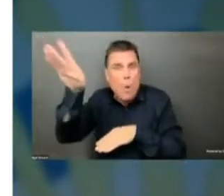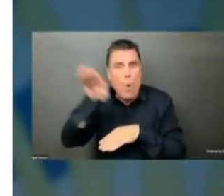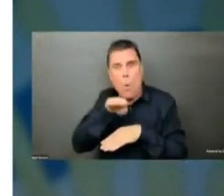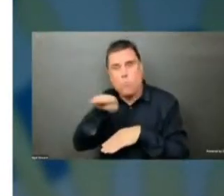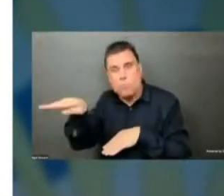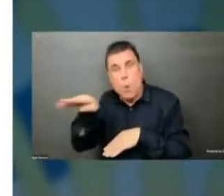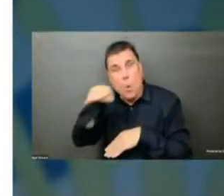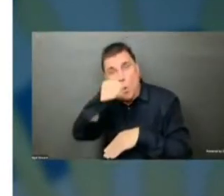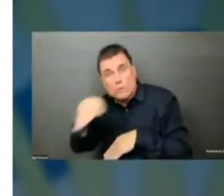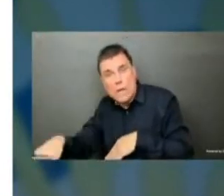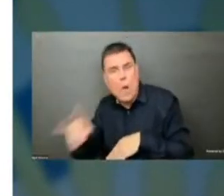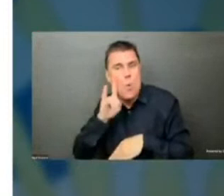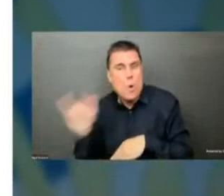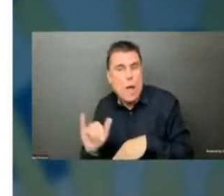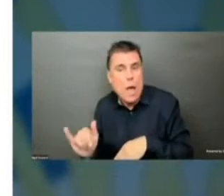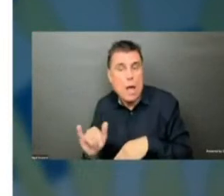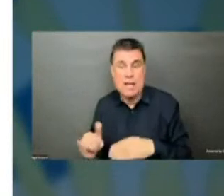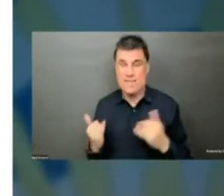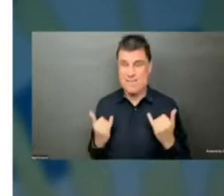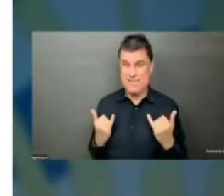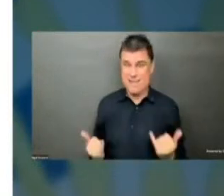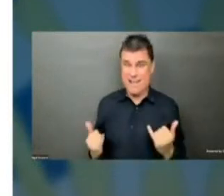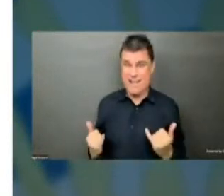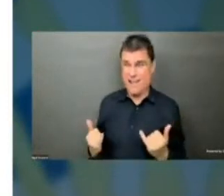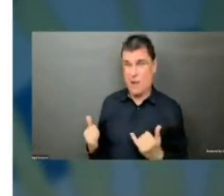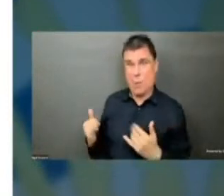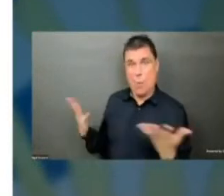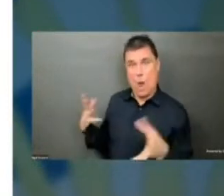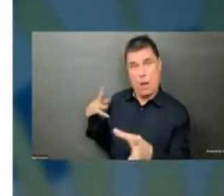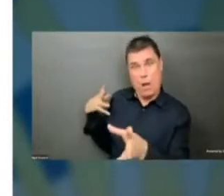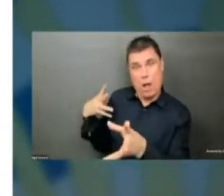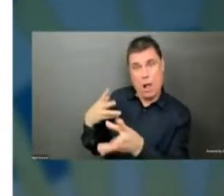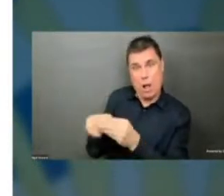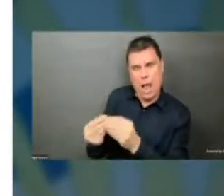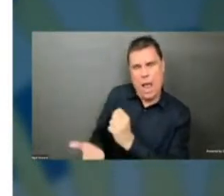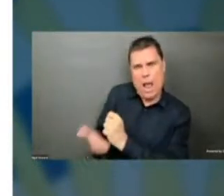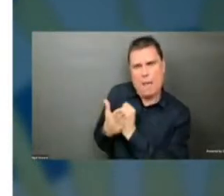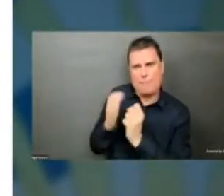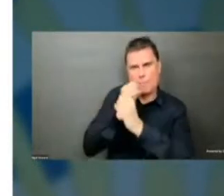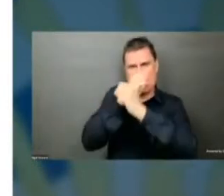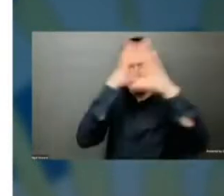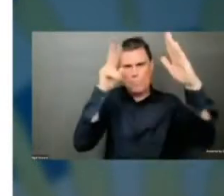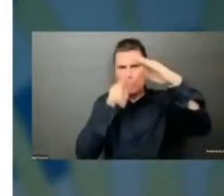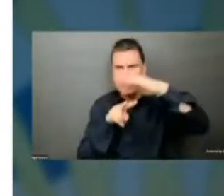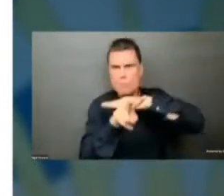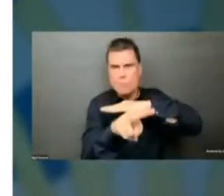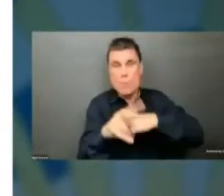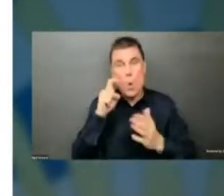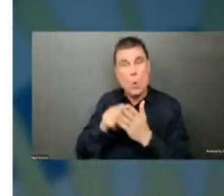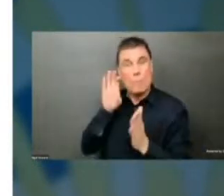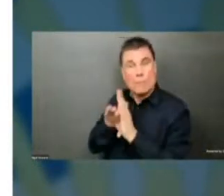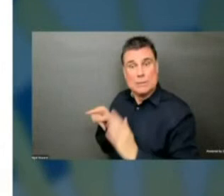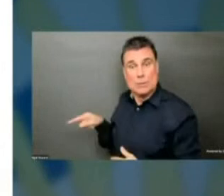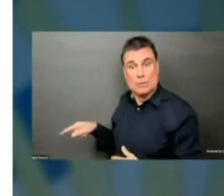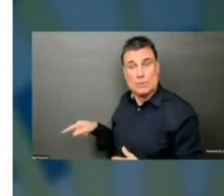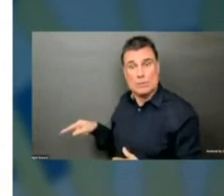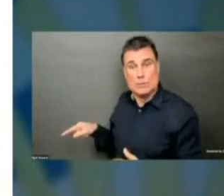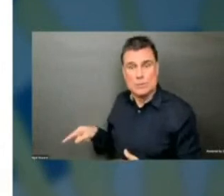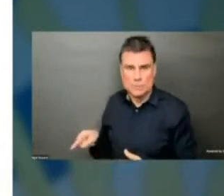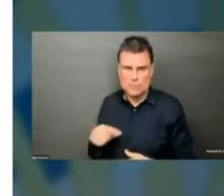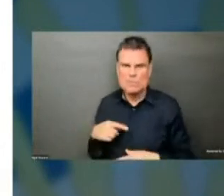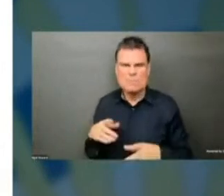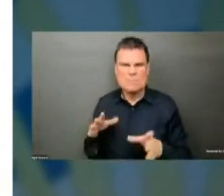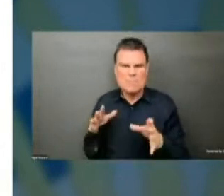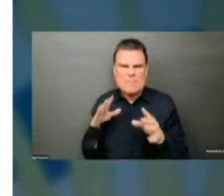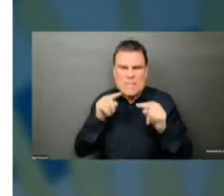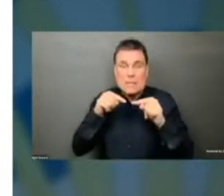a 现在按 figure 照 that 现 will 在 be 这个 familiar. 严肃的 We've 趋势 updated 还是往 it, 下 and 走 we've now seen since 那个 December 他说 a 8月 steady 份的时候 decrease in 3 our